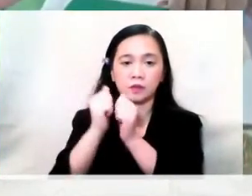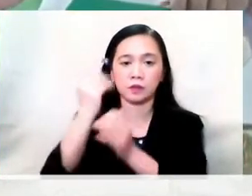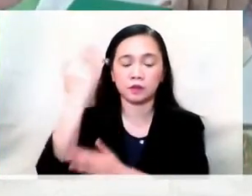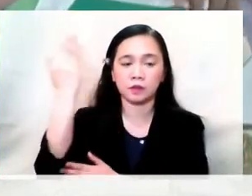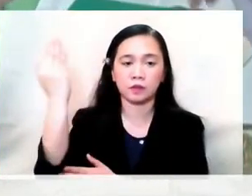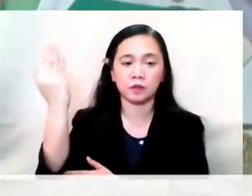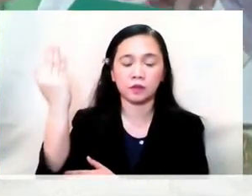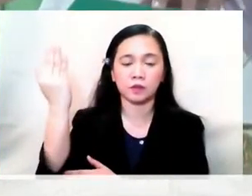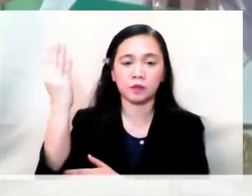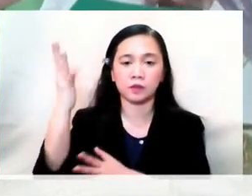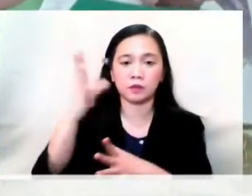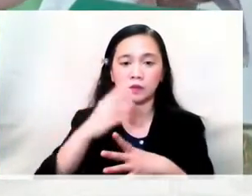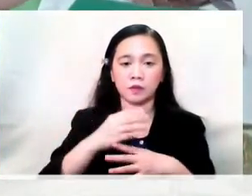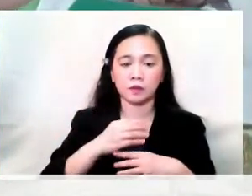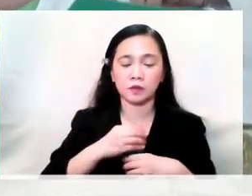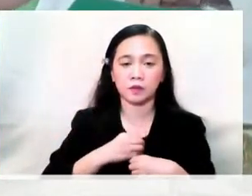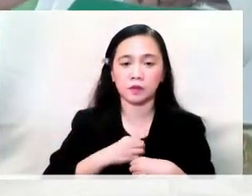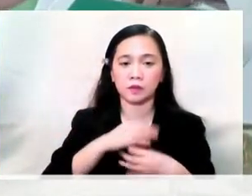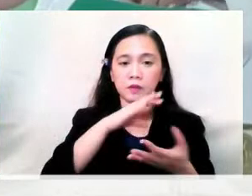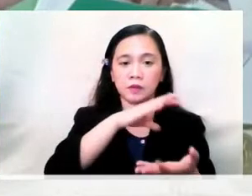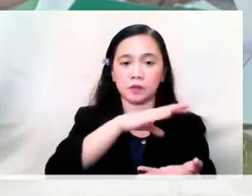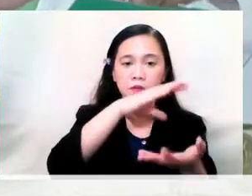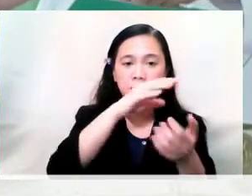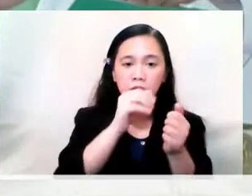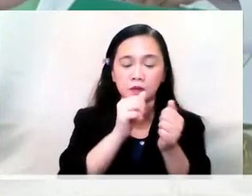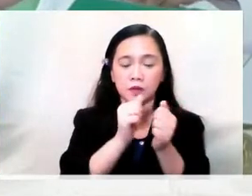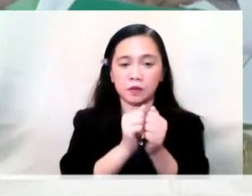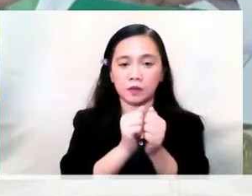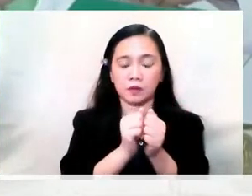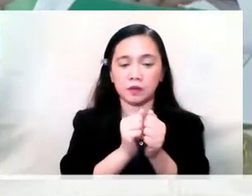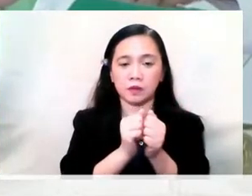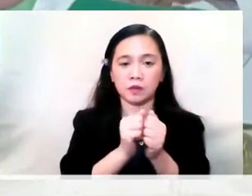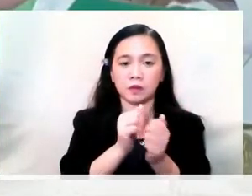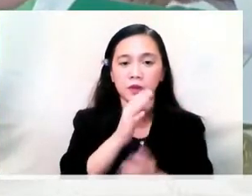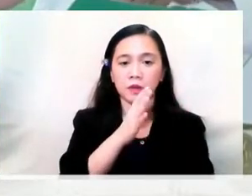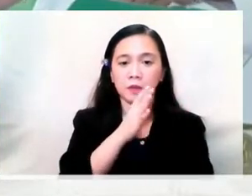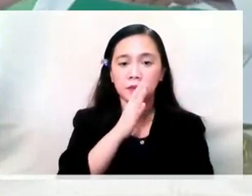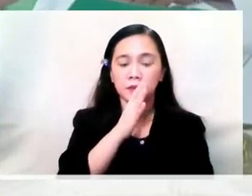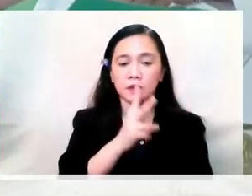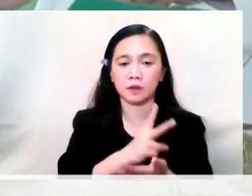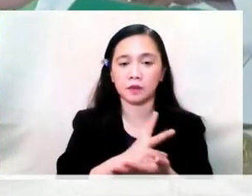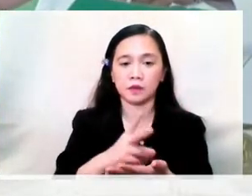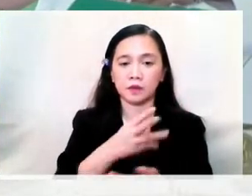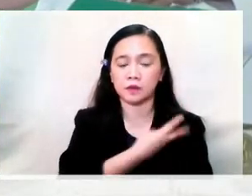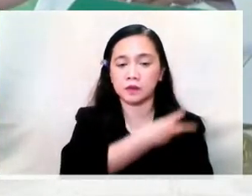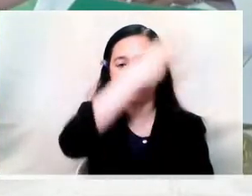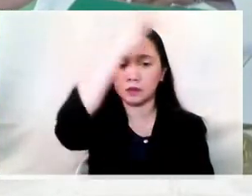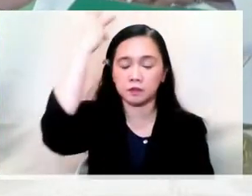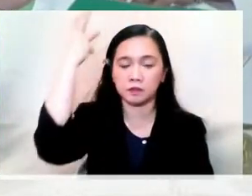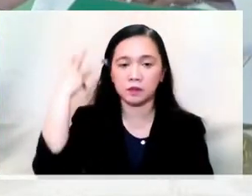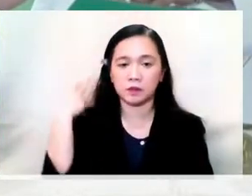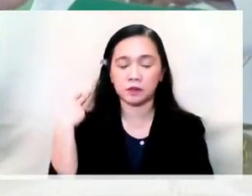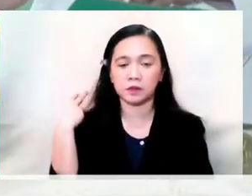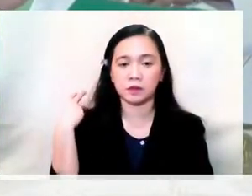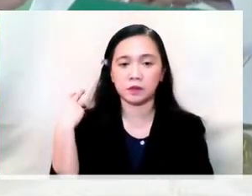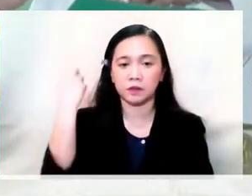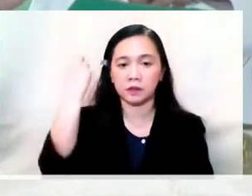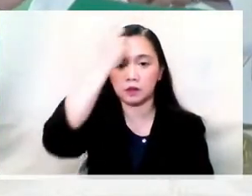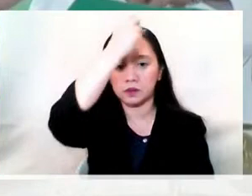pamanang kaysa ng ina ng Diyos, ang mahal na Birheng Maria, ni San Jose ang kanyang kabiyak